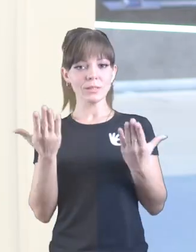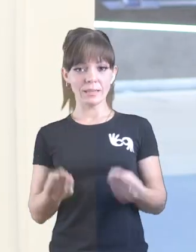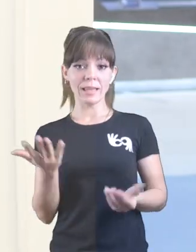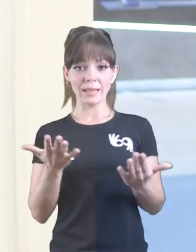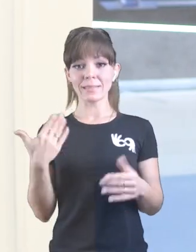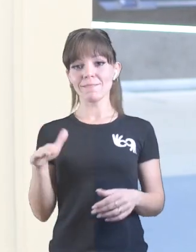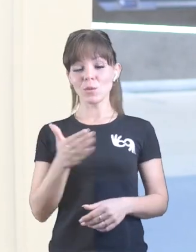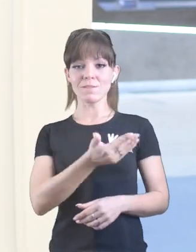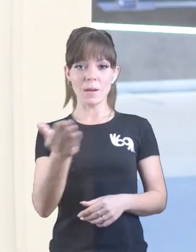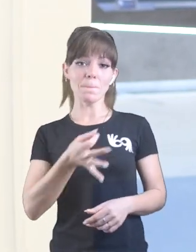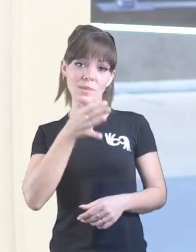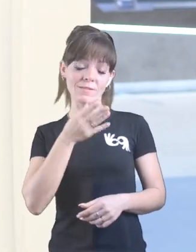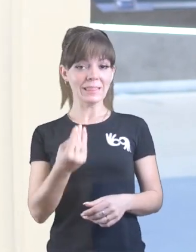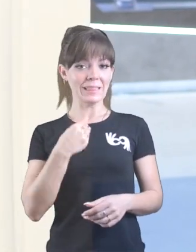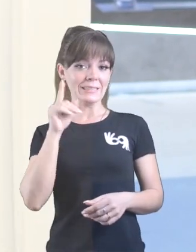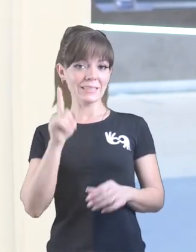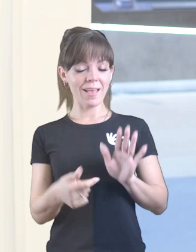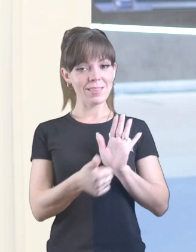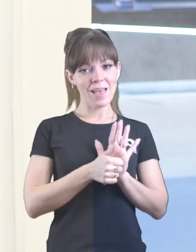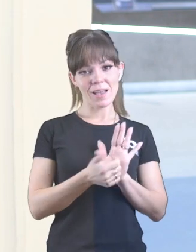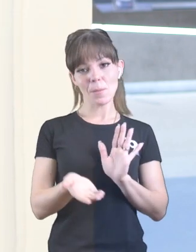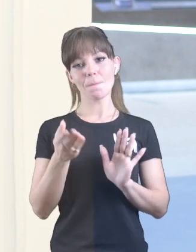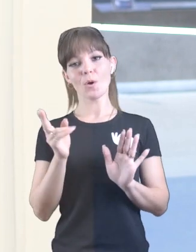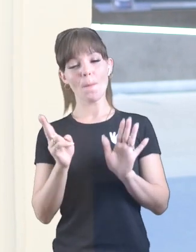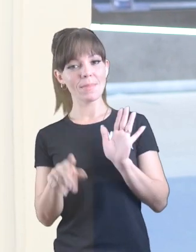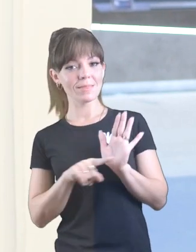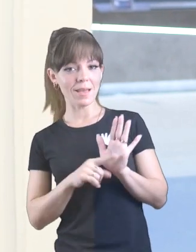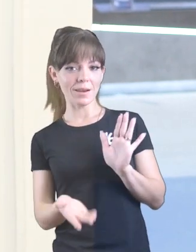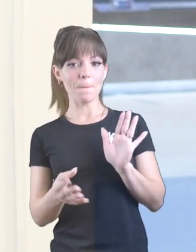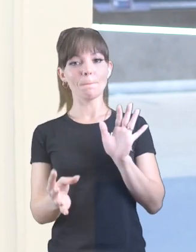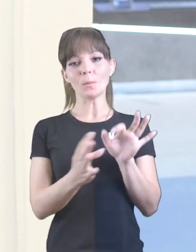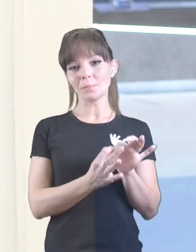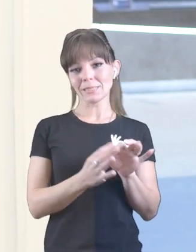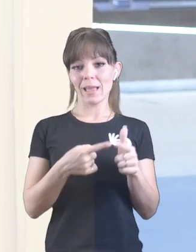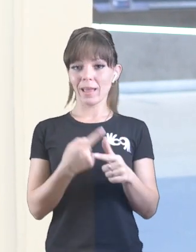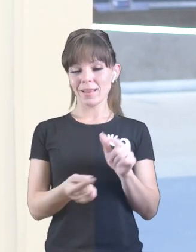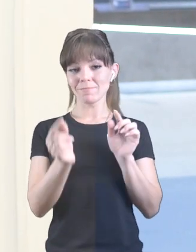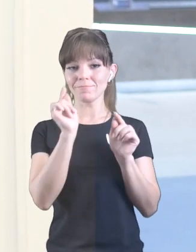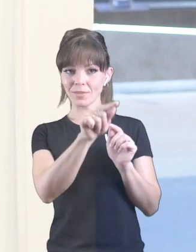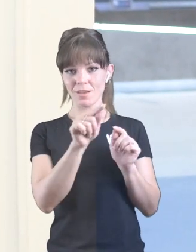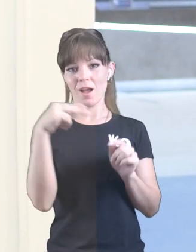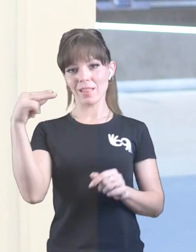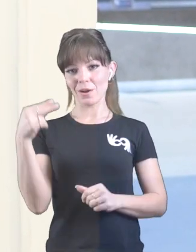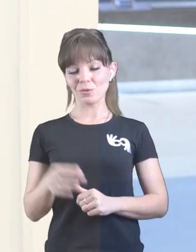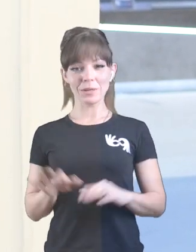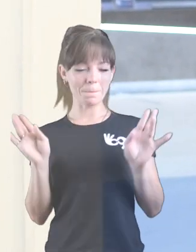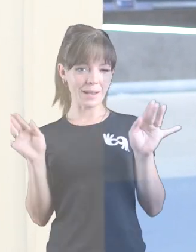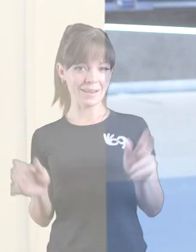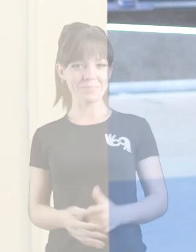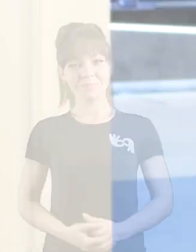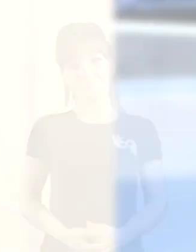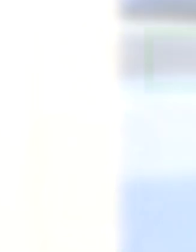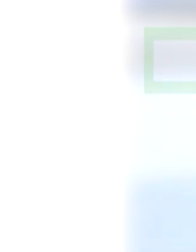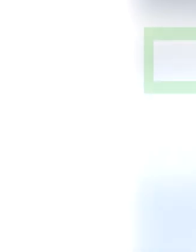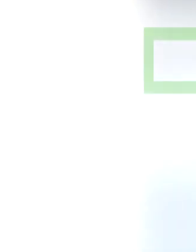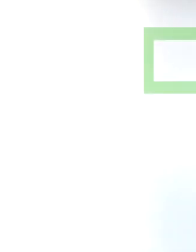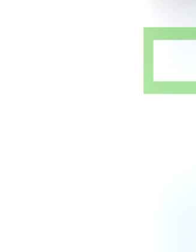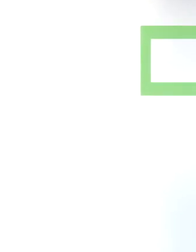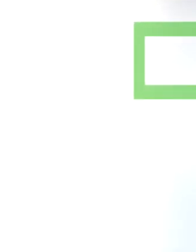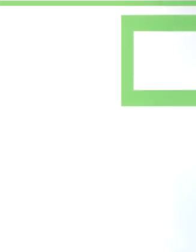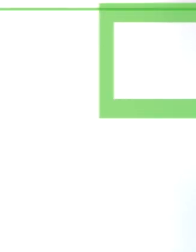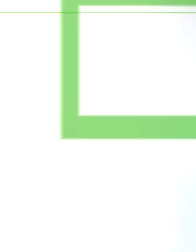использования. Если видео вам понравилось, то дайте знать лайком, комментарием, подпиской и нажатым колокольчиком. Пока!